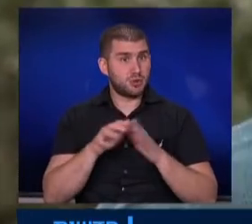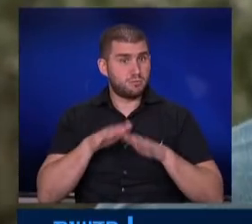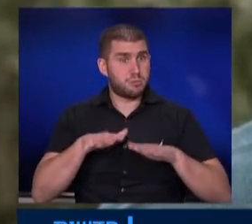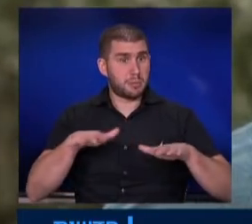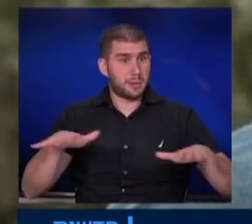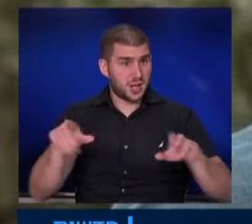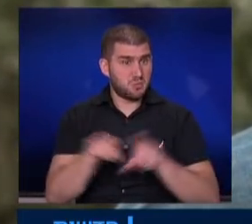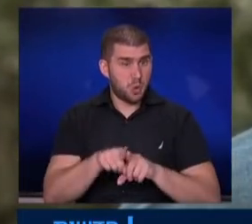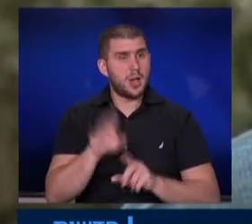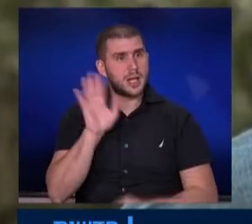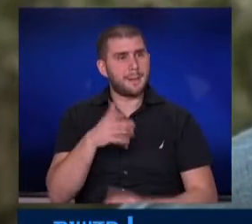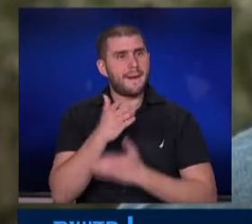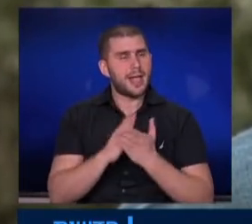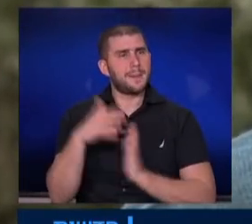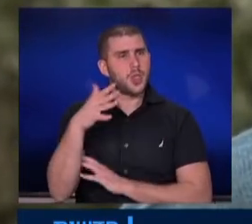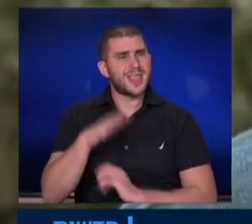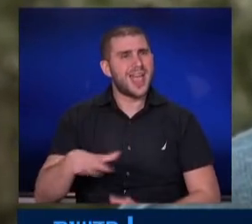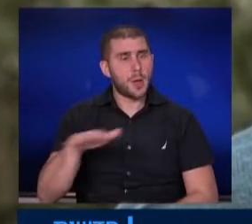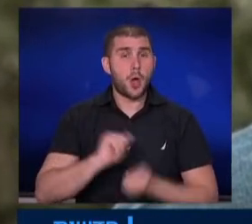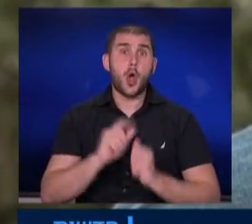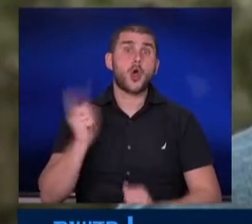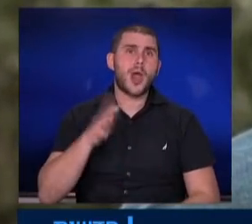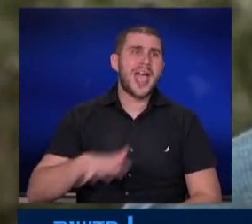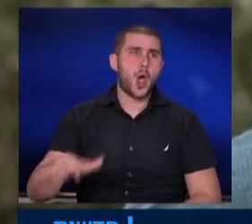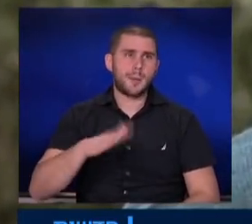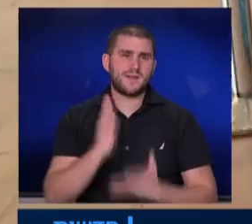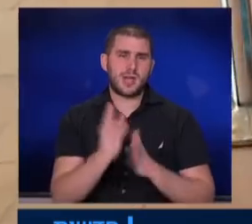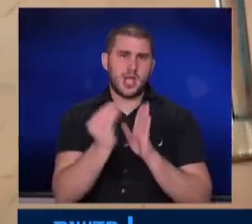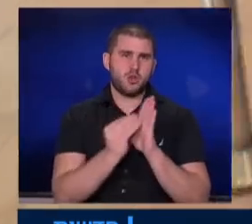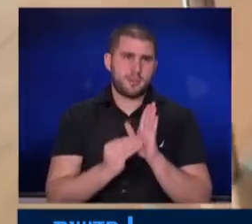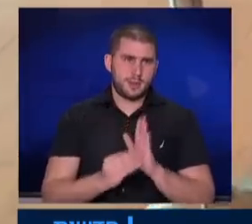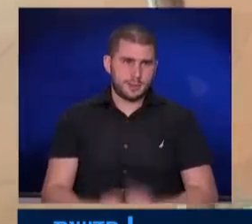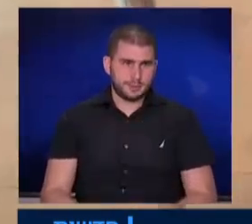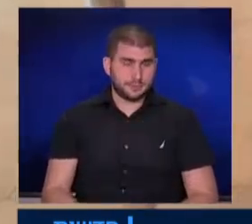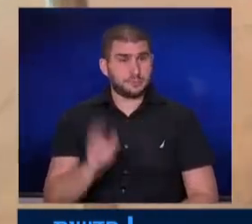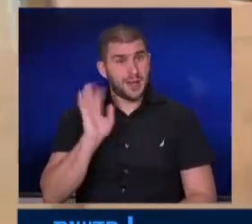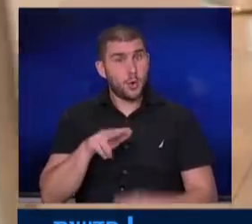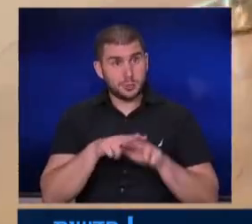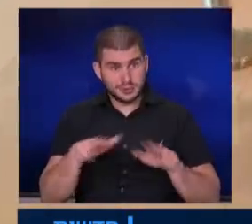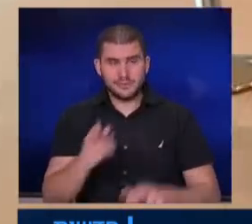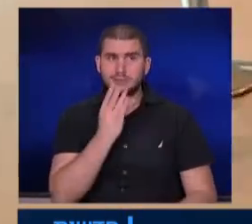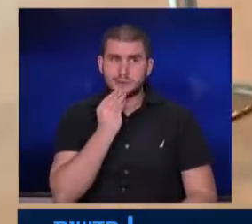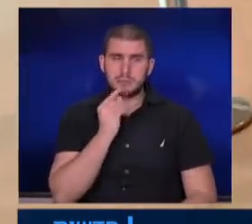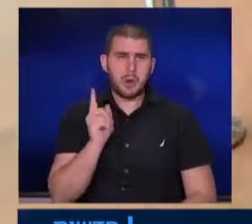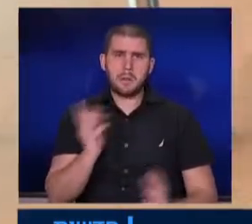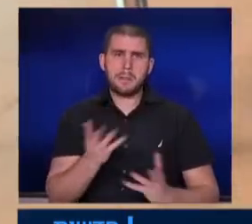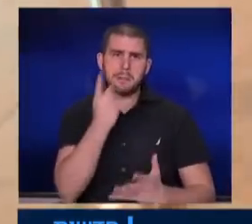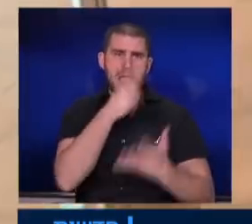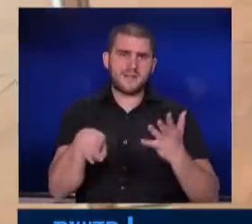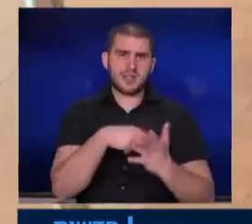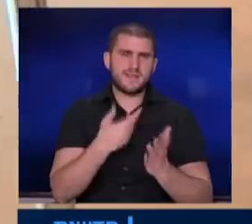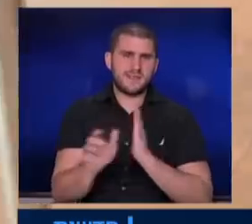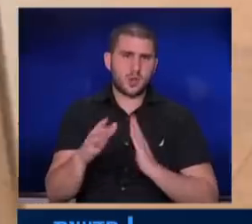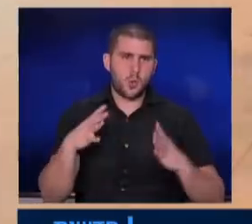הזה, אז גם חלק ממדינות אירופה או כל אירופה תיכנס לרשימה הזו. על אף המצב, הישראלים לא ממהרים לוותר על